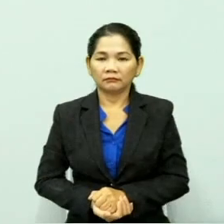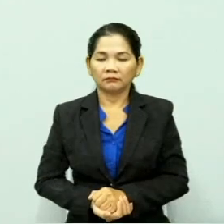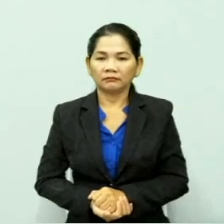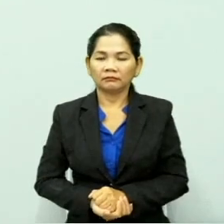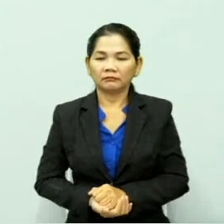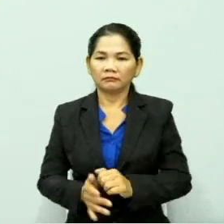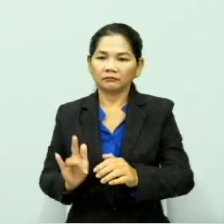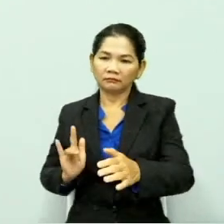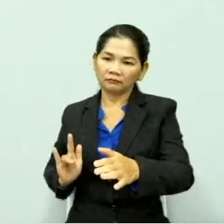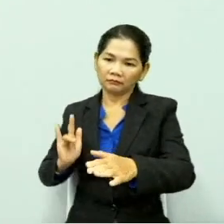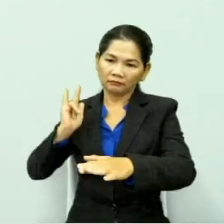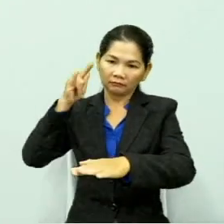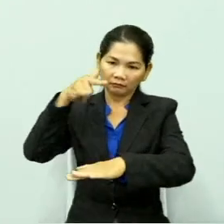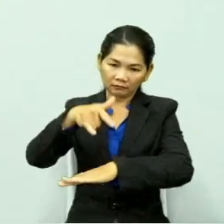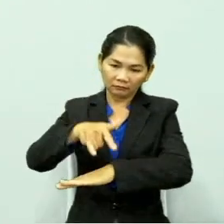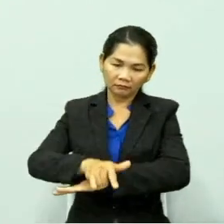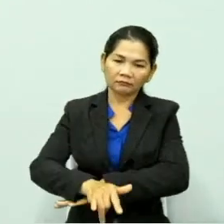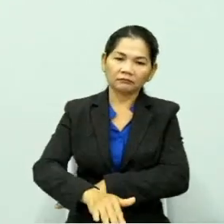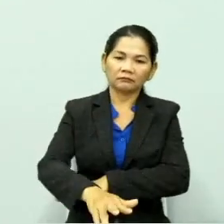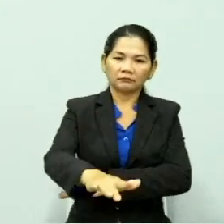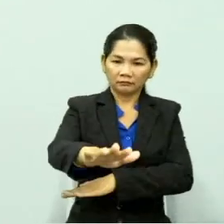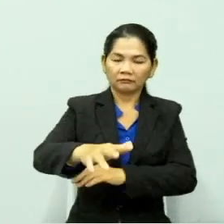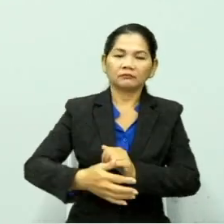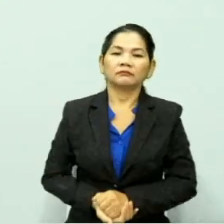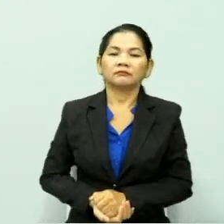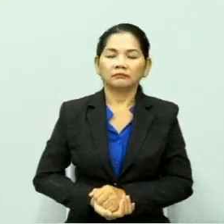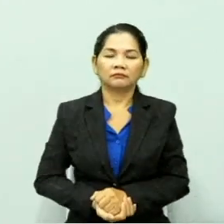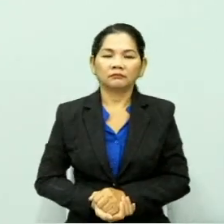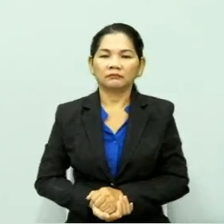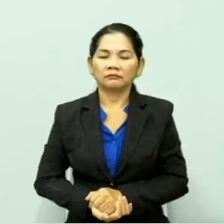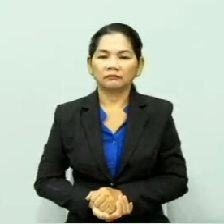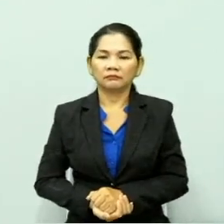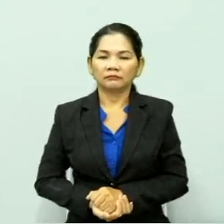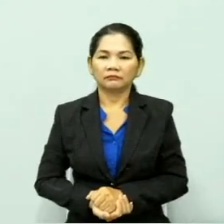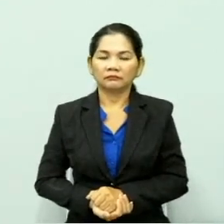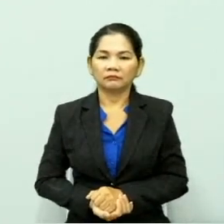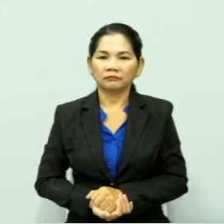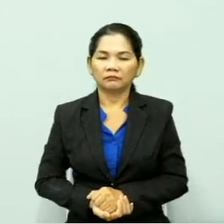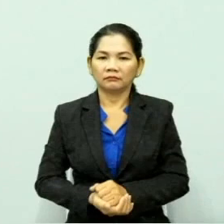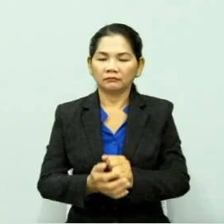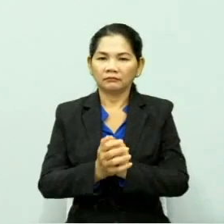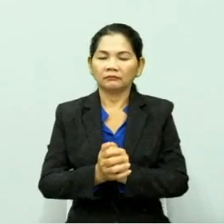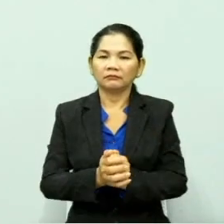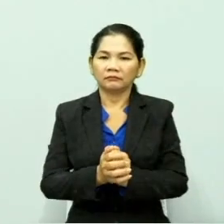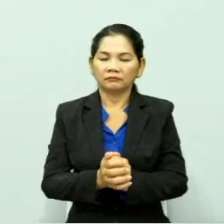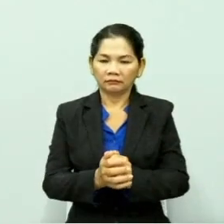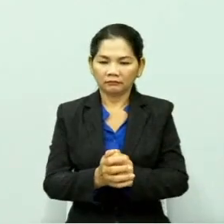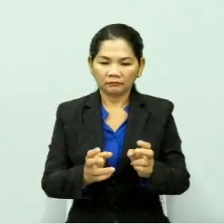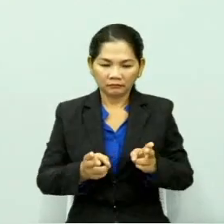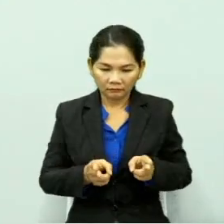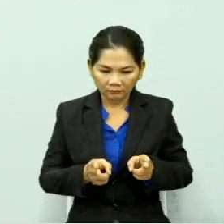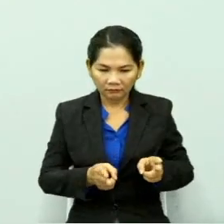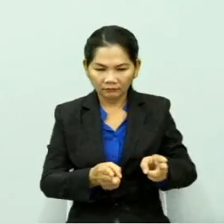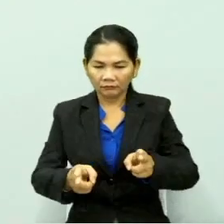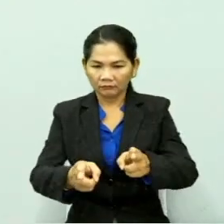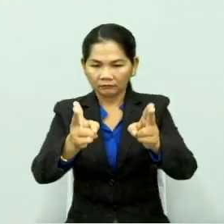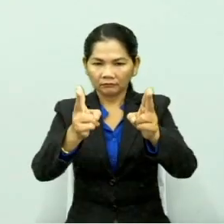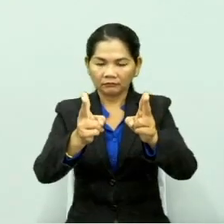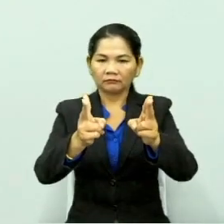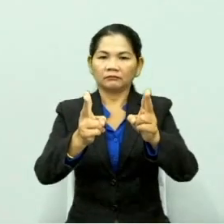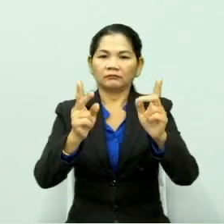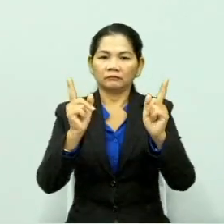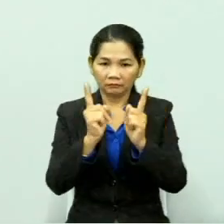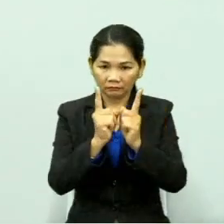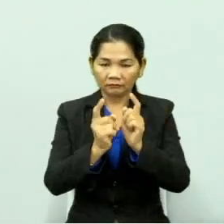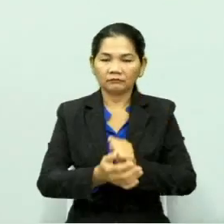đố bú sra chà miên là vậy tia con chà ô chúng chà là ô nắc con chà miên